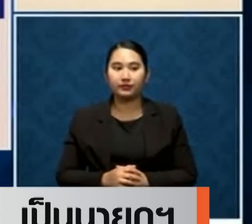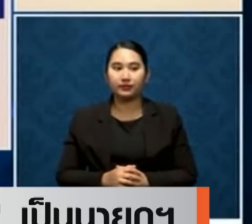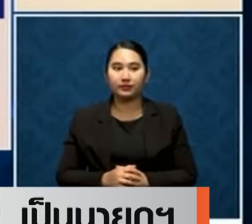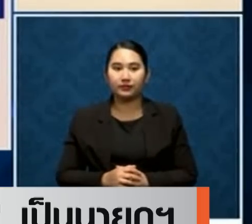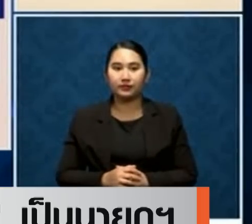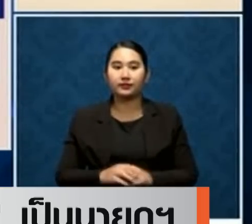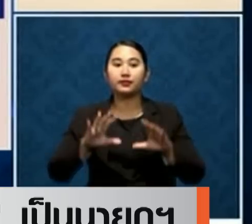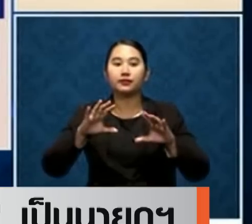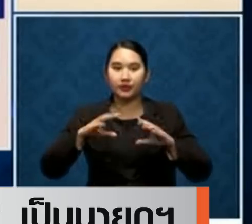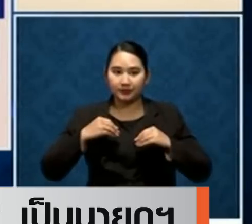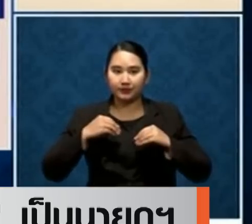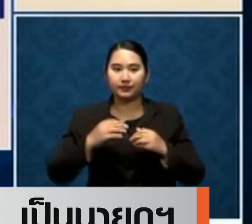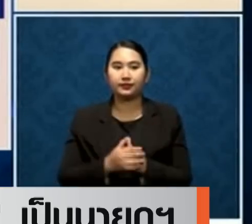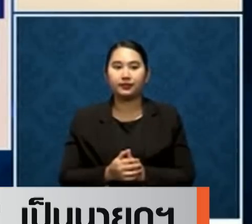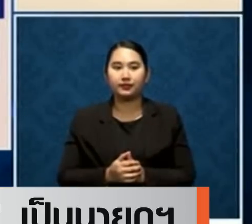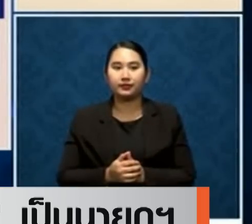ค ่ ะ เห็นชอบครับ